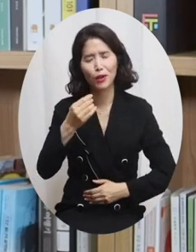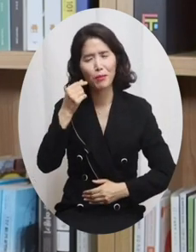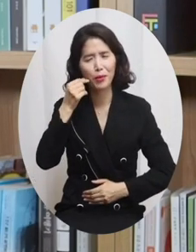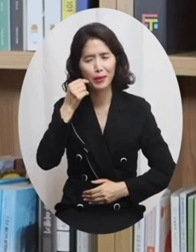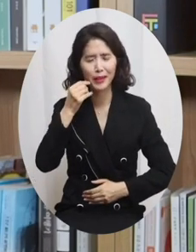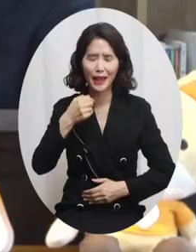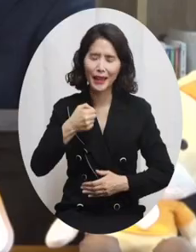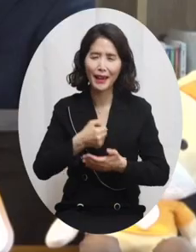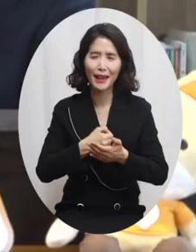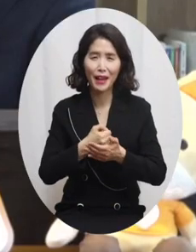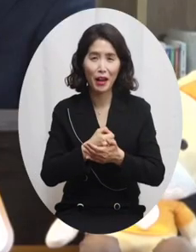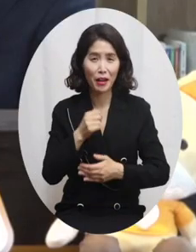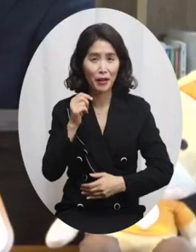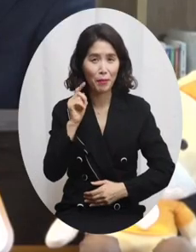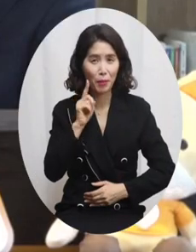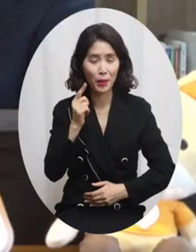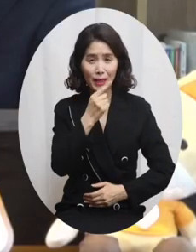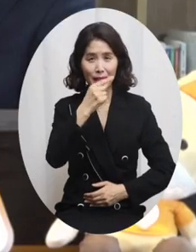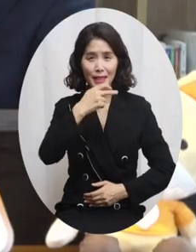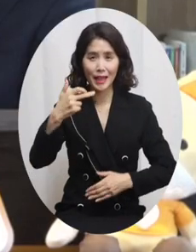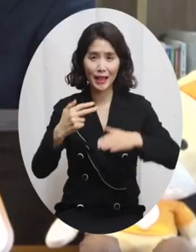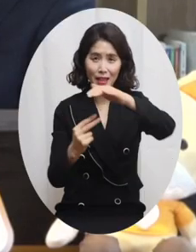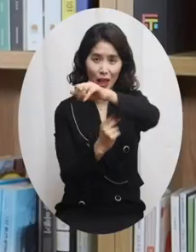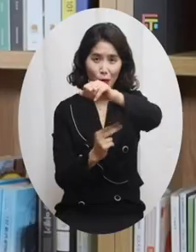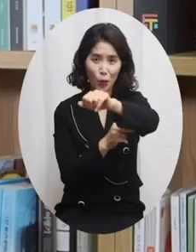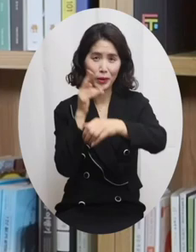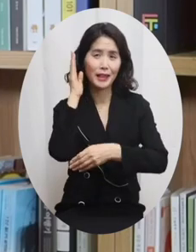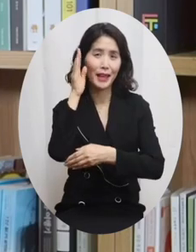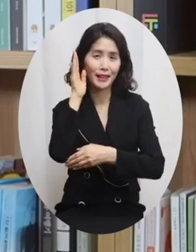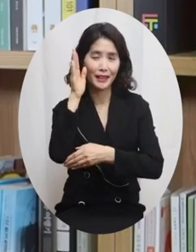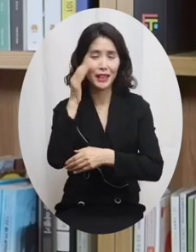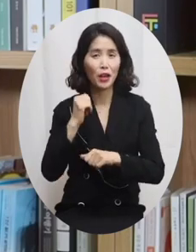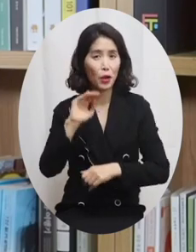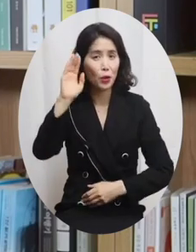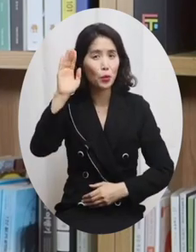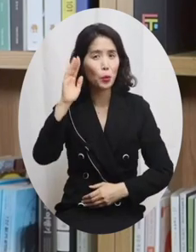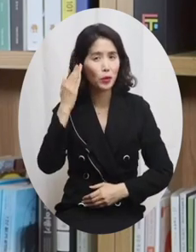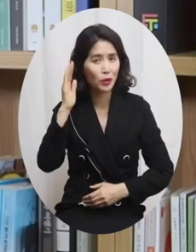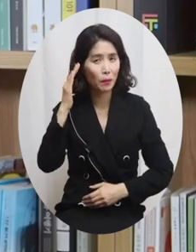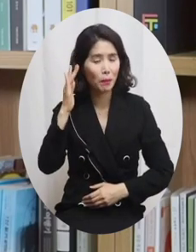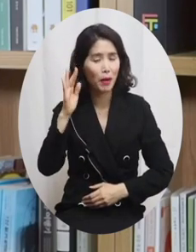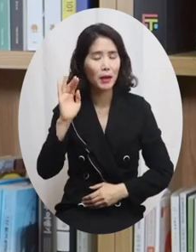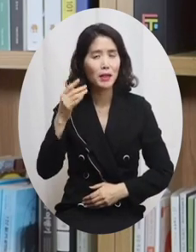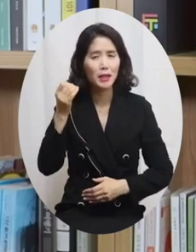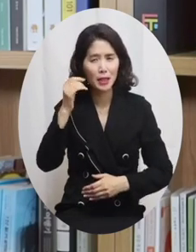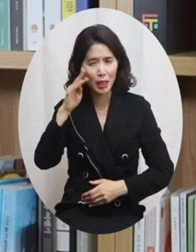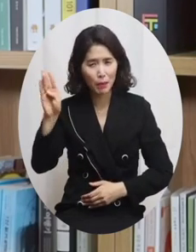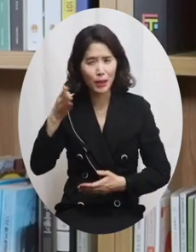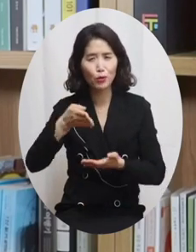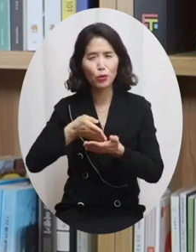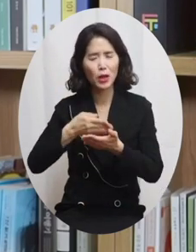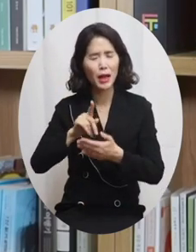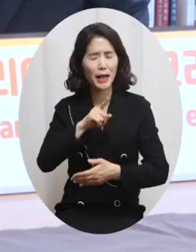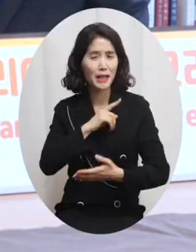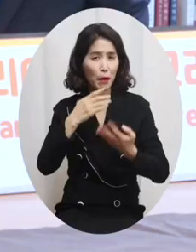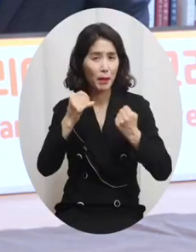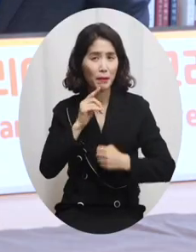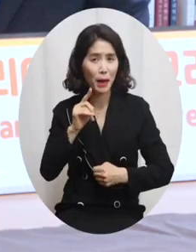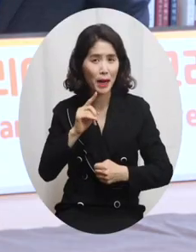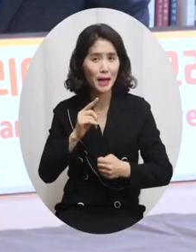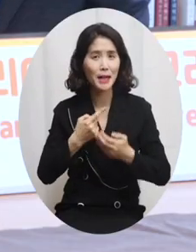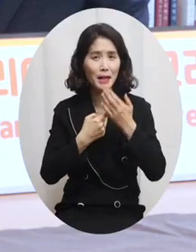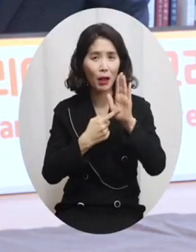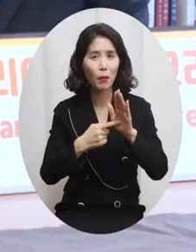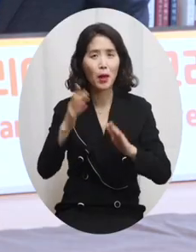하나 생겼어요. 예, 일산대교 이야기인데요. 요즘 각 언론에서 가장 핫한 이슈가 아마 제